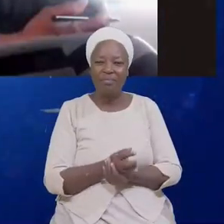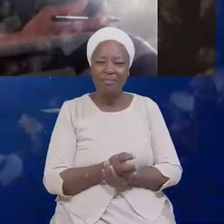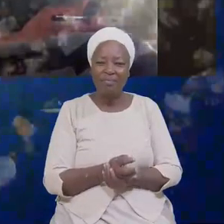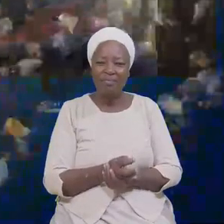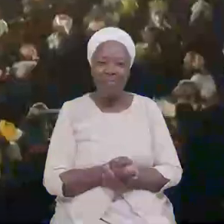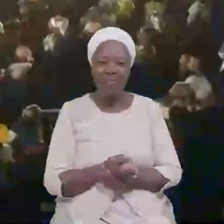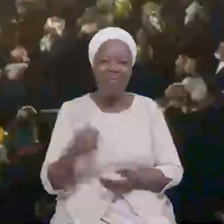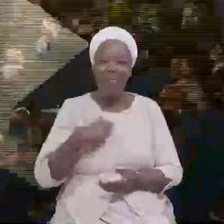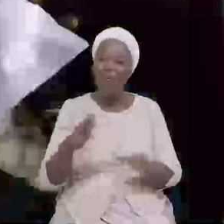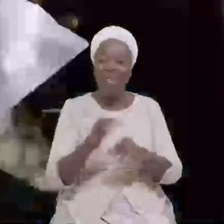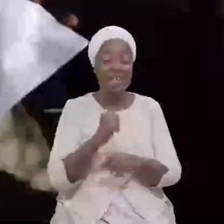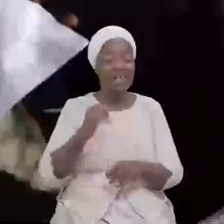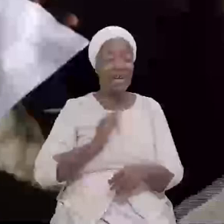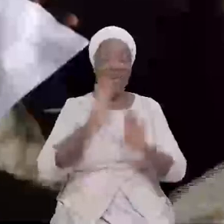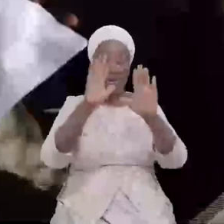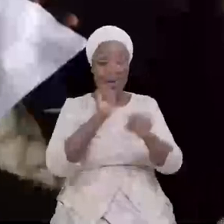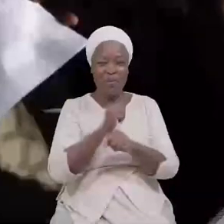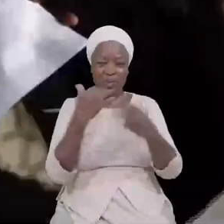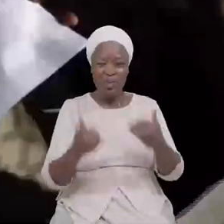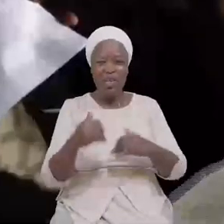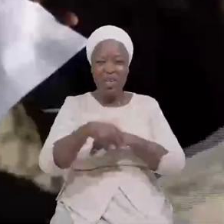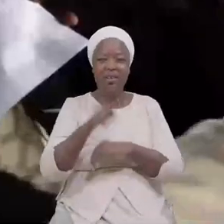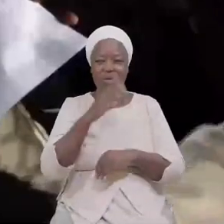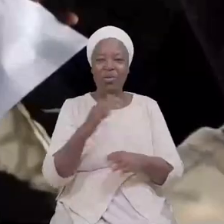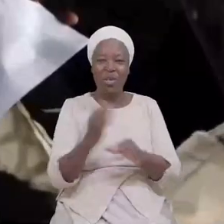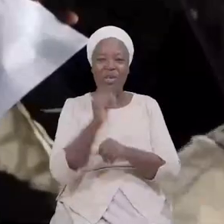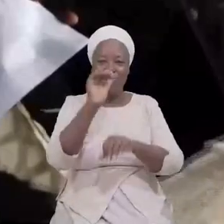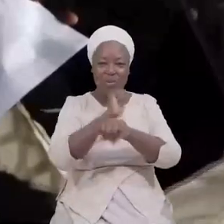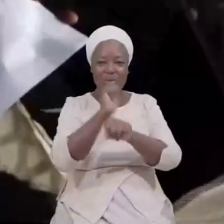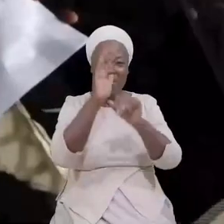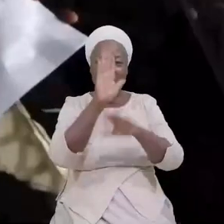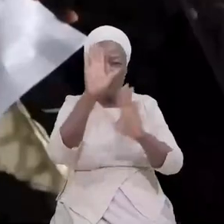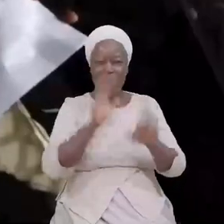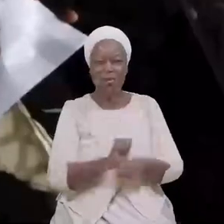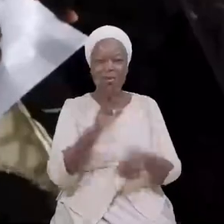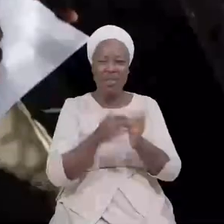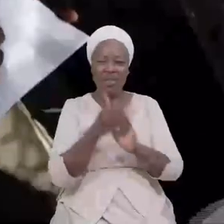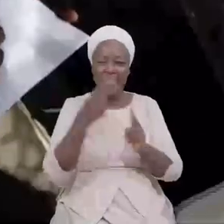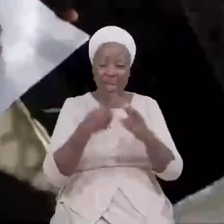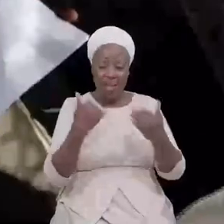Ce soir, tu es là. Ce soir, je suis là.